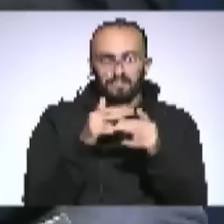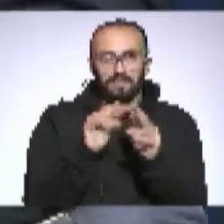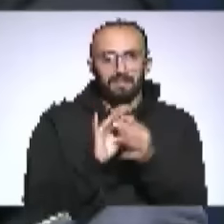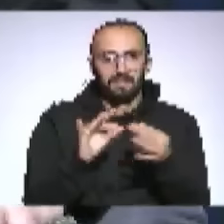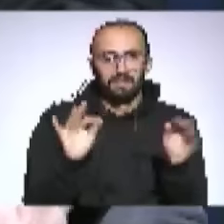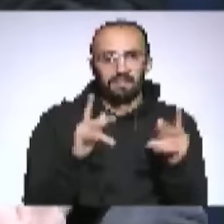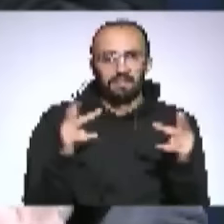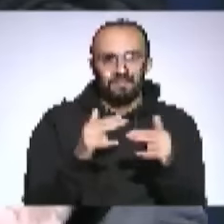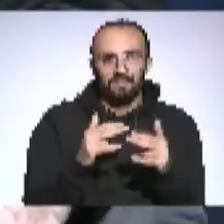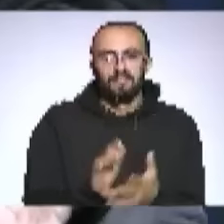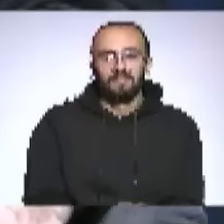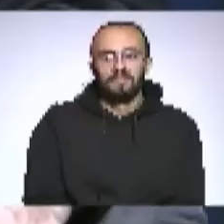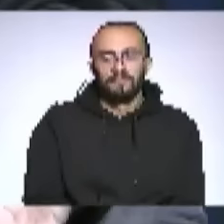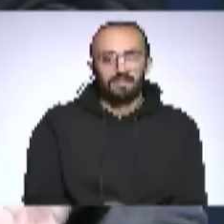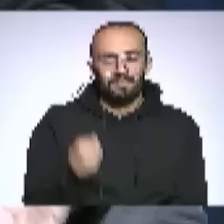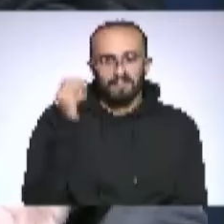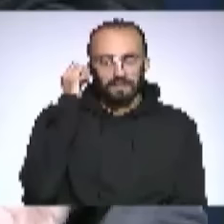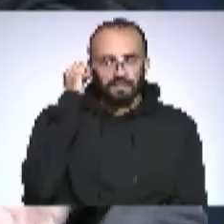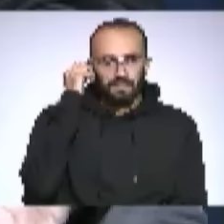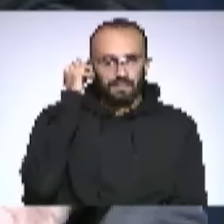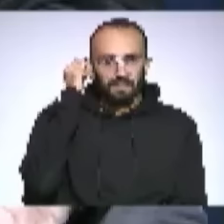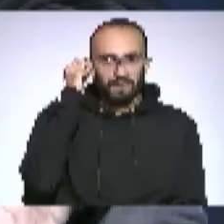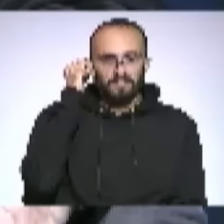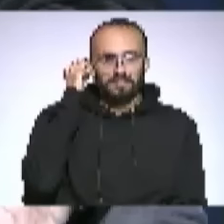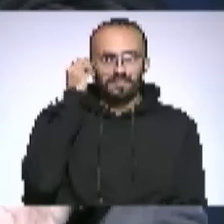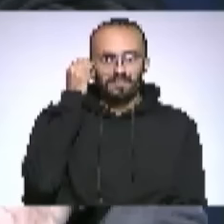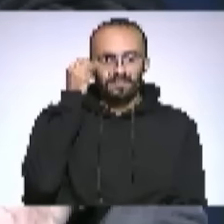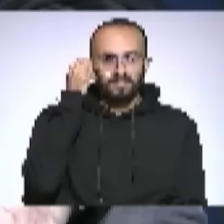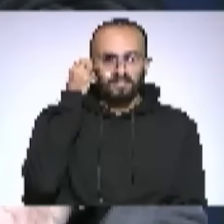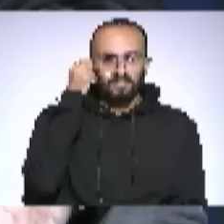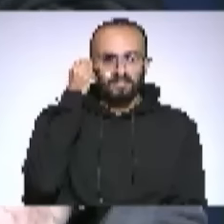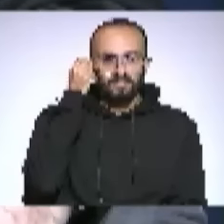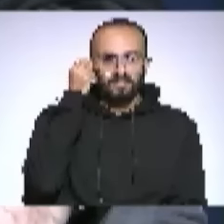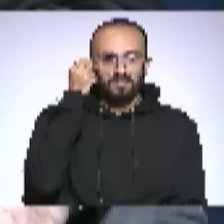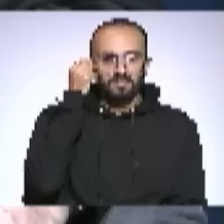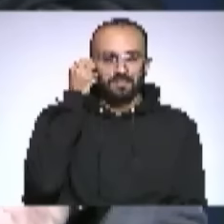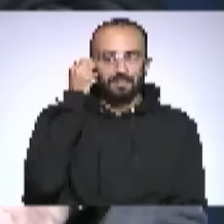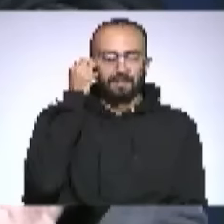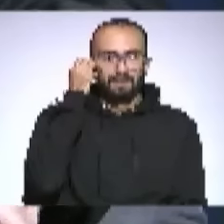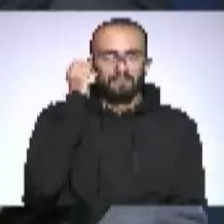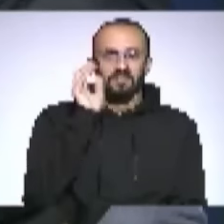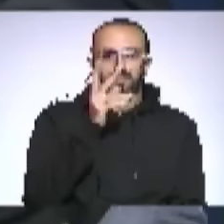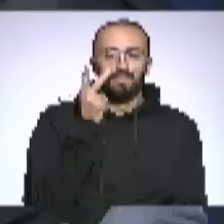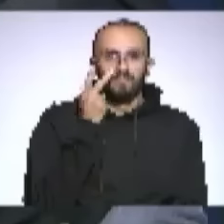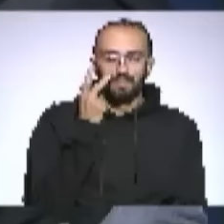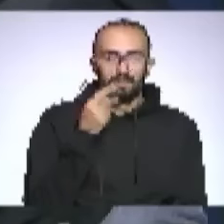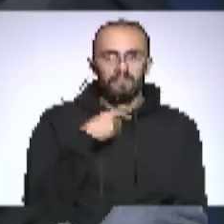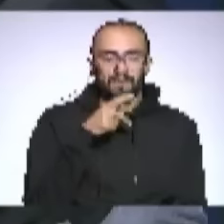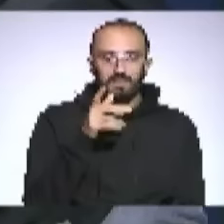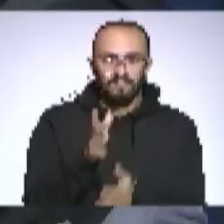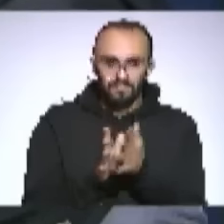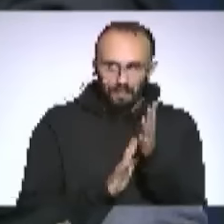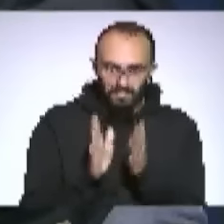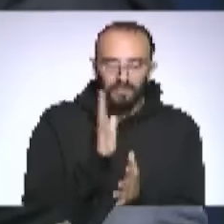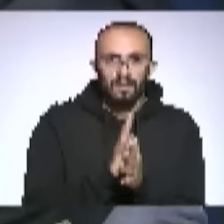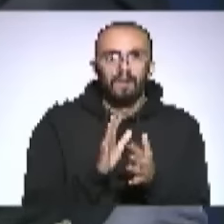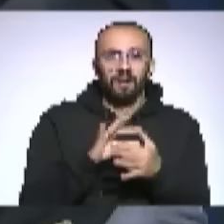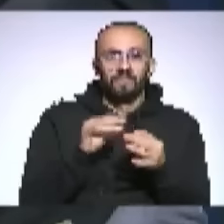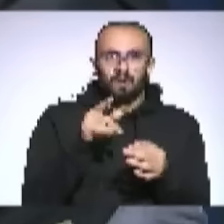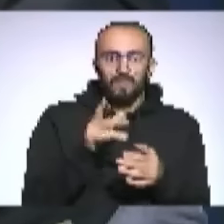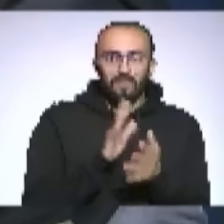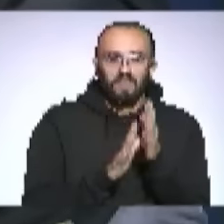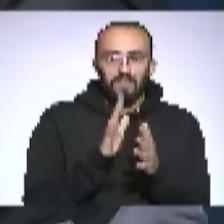الموضوع اا بصي يا بنتي انا بشكرك لامانتك وانك بتتكلمي حتى على الهواء